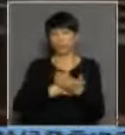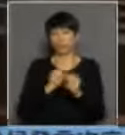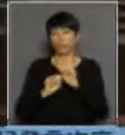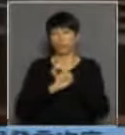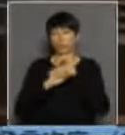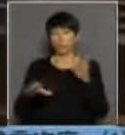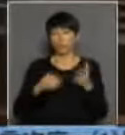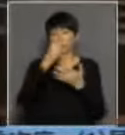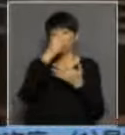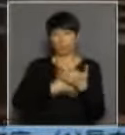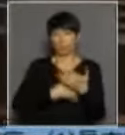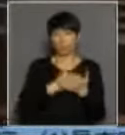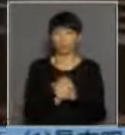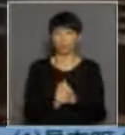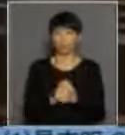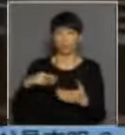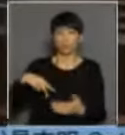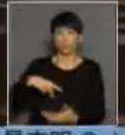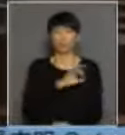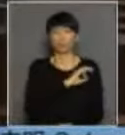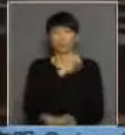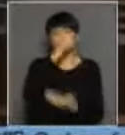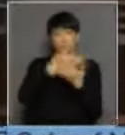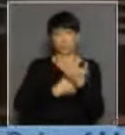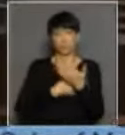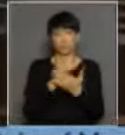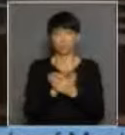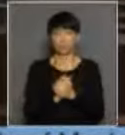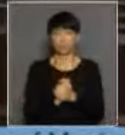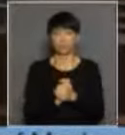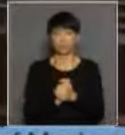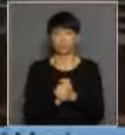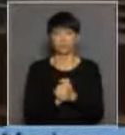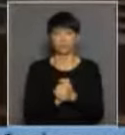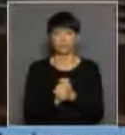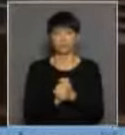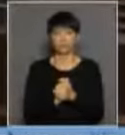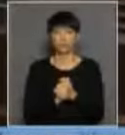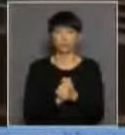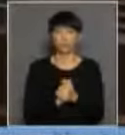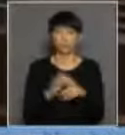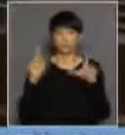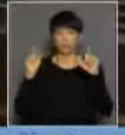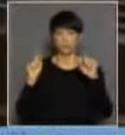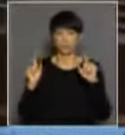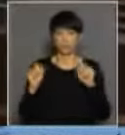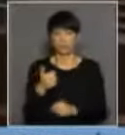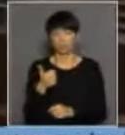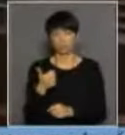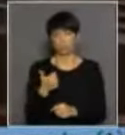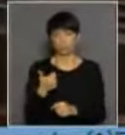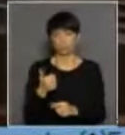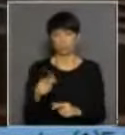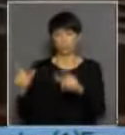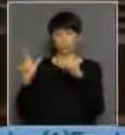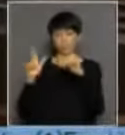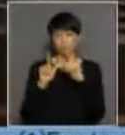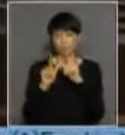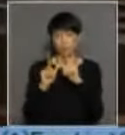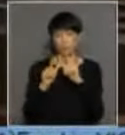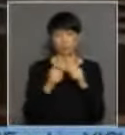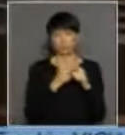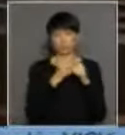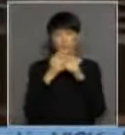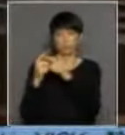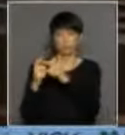策啦，我哋甚至行會嘅政策，咁我覺得先至係有更加有意義，更加回應到市